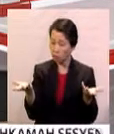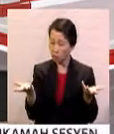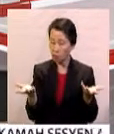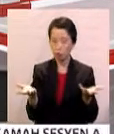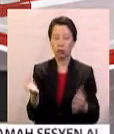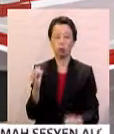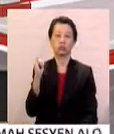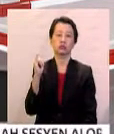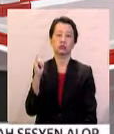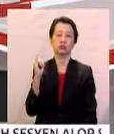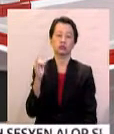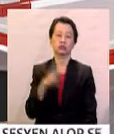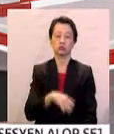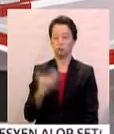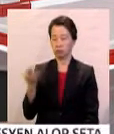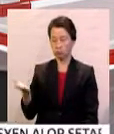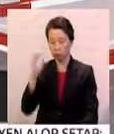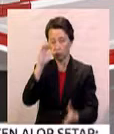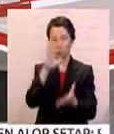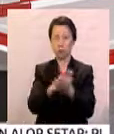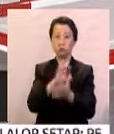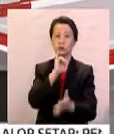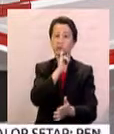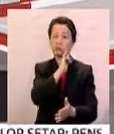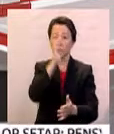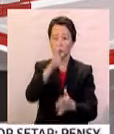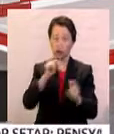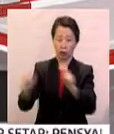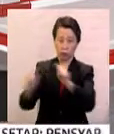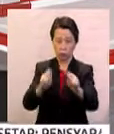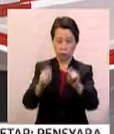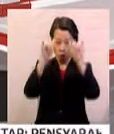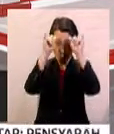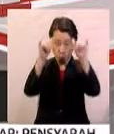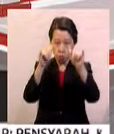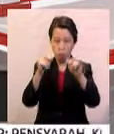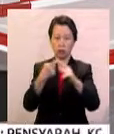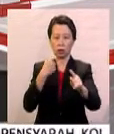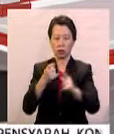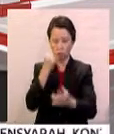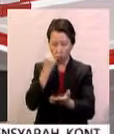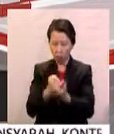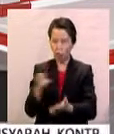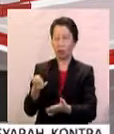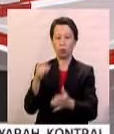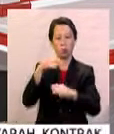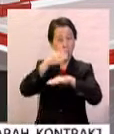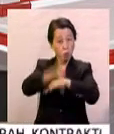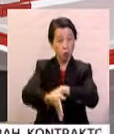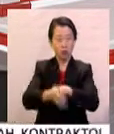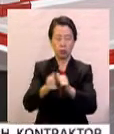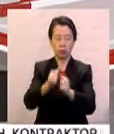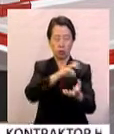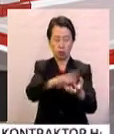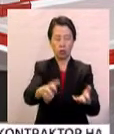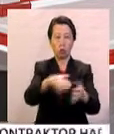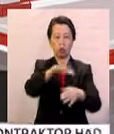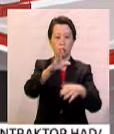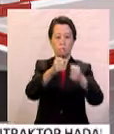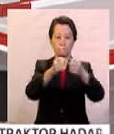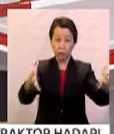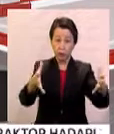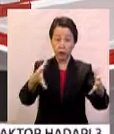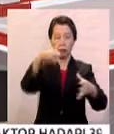rejim Zionis itu beliau yakin Israel akan bertindak lebih kejam daripada puak pengganas hingga menyebab kosakan lebih besar